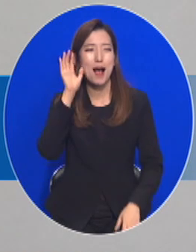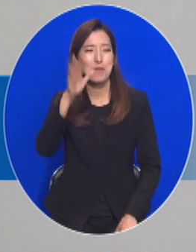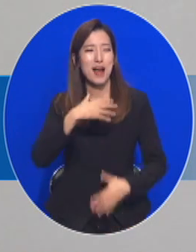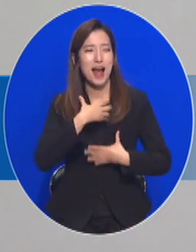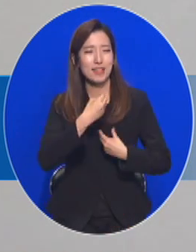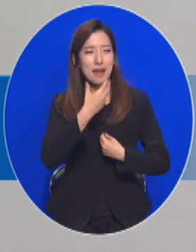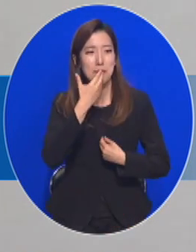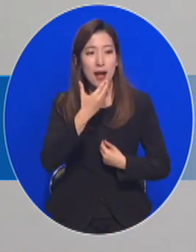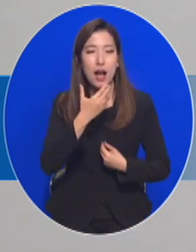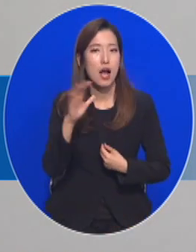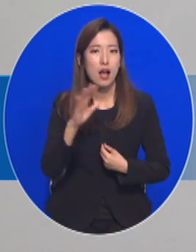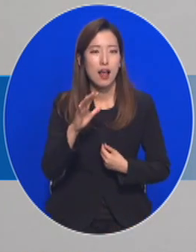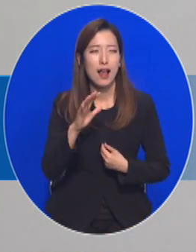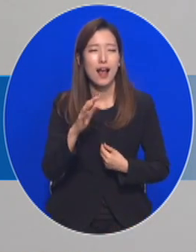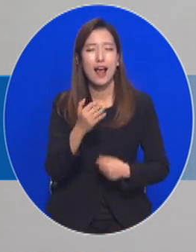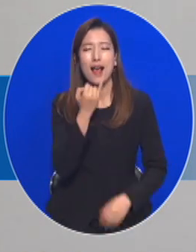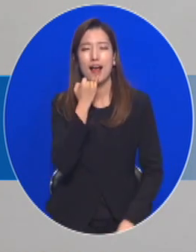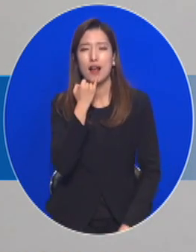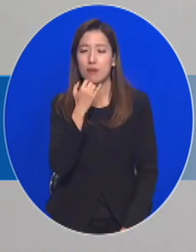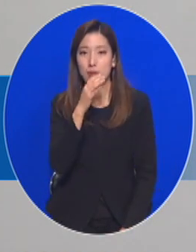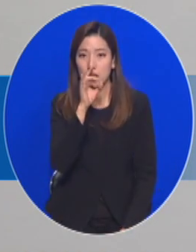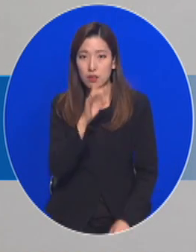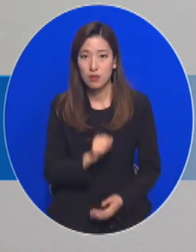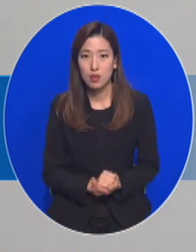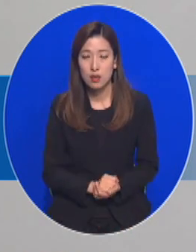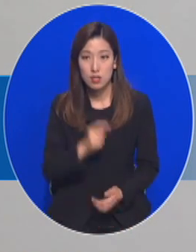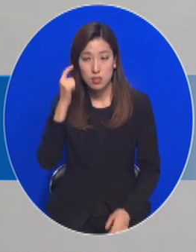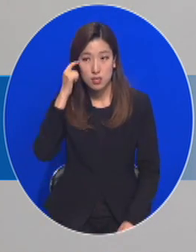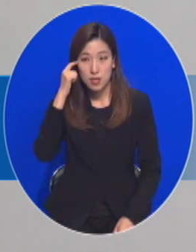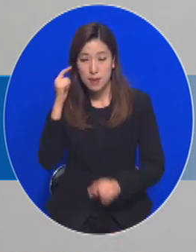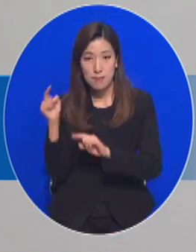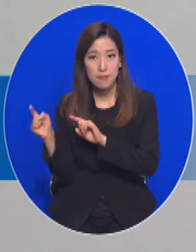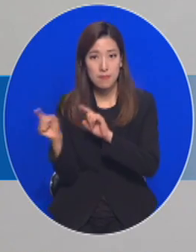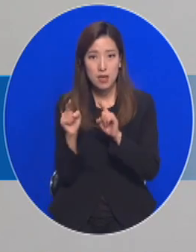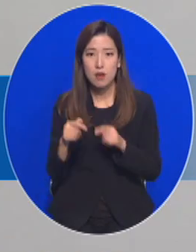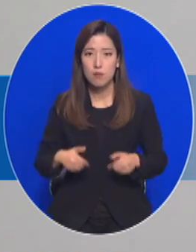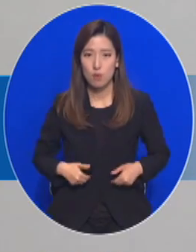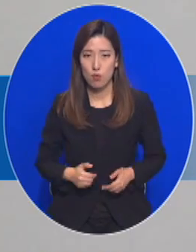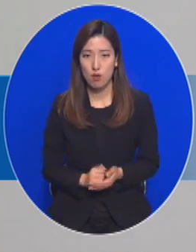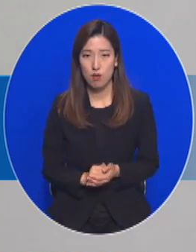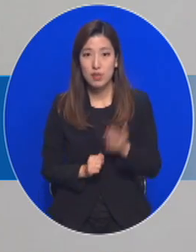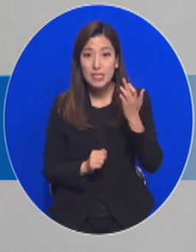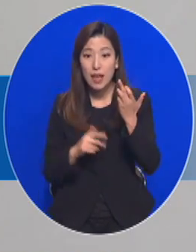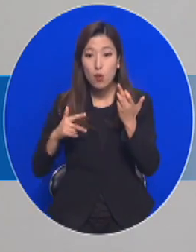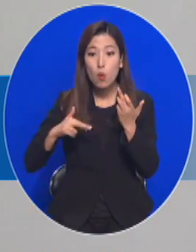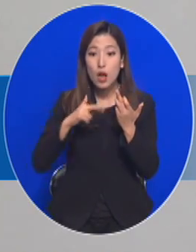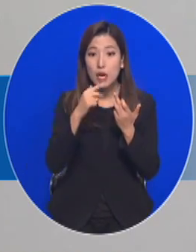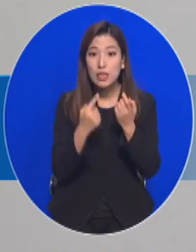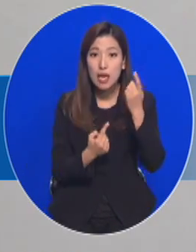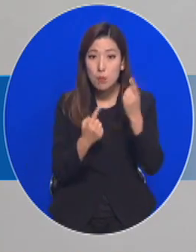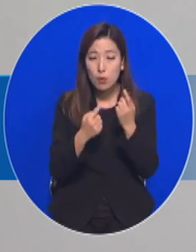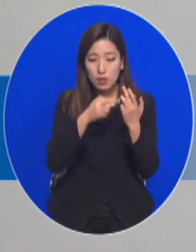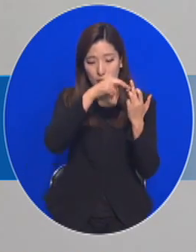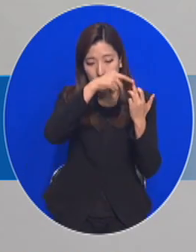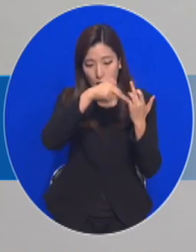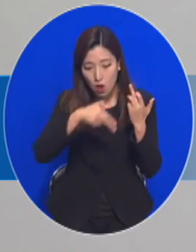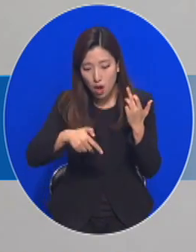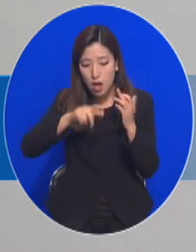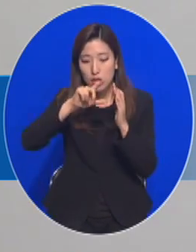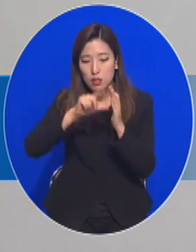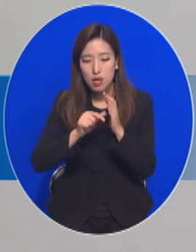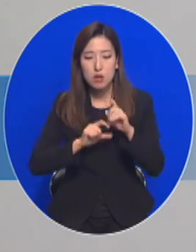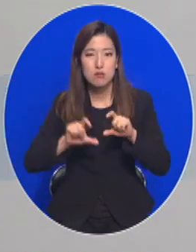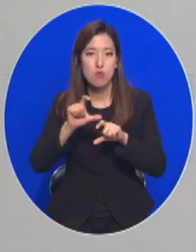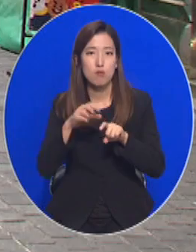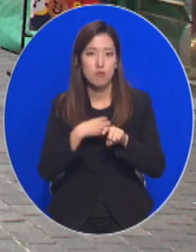주의가 필요합니다 흔히들 얘기하듯이 산을 내려갈 때 하산길이 더 위험 함